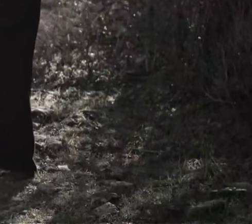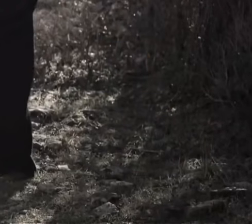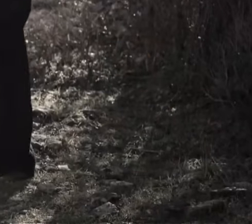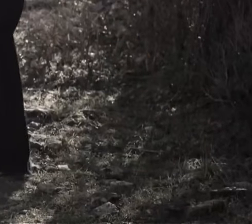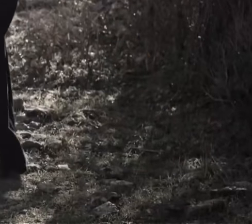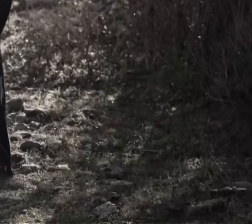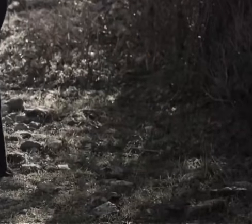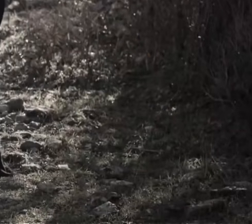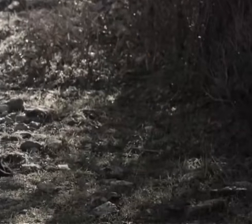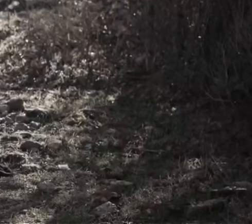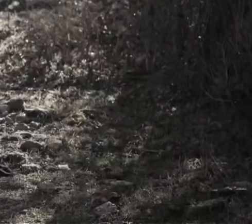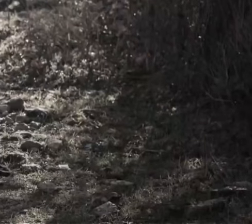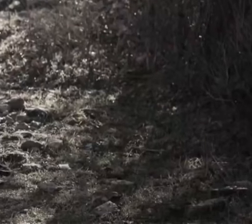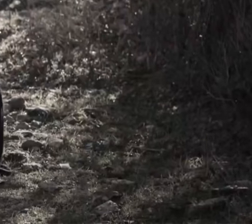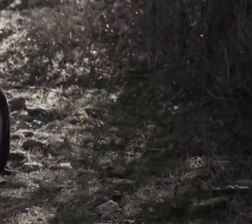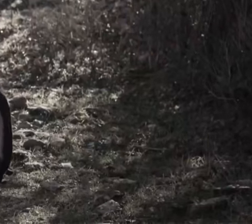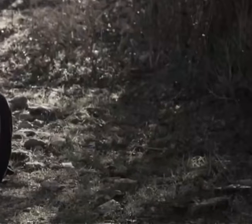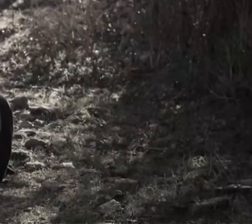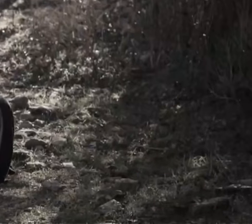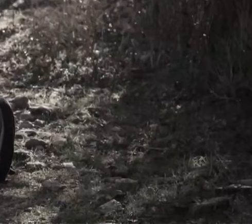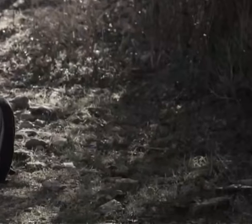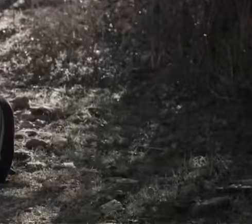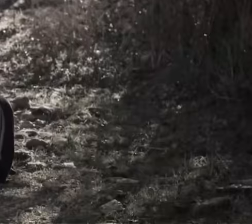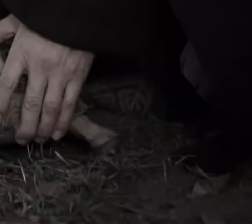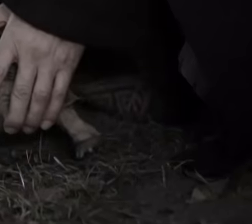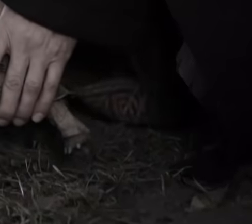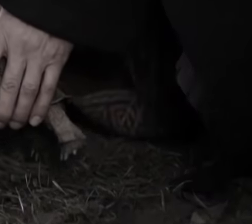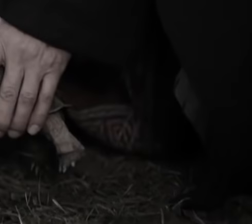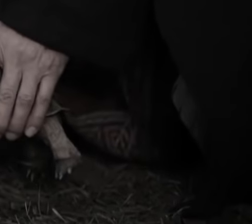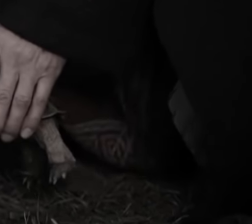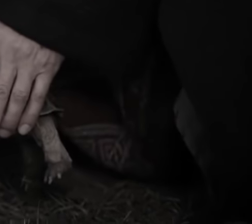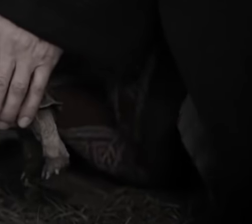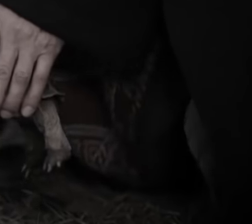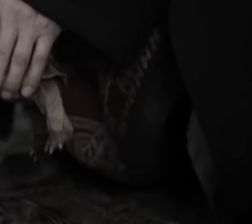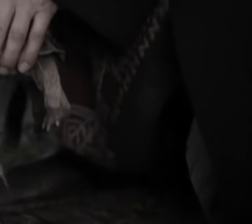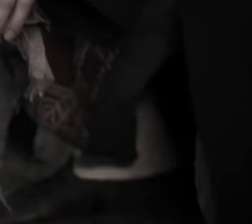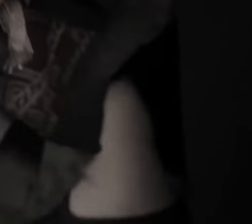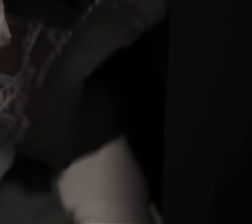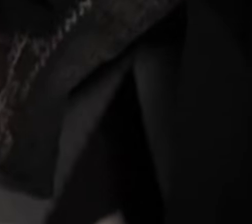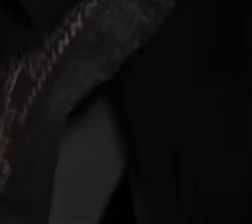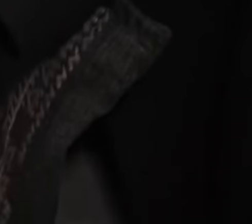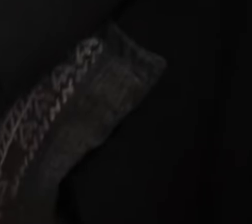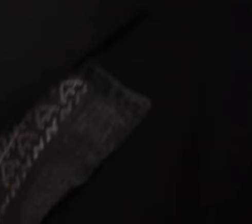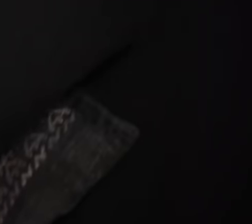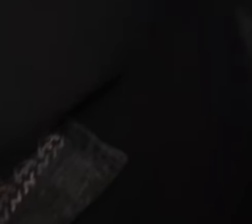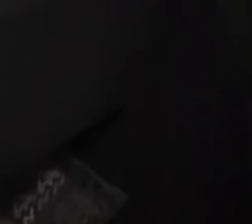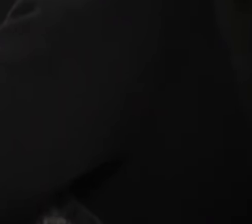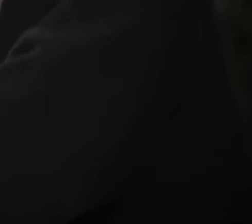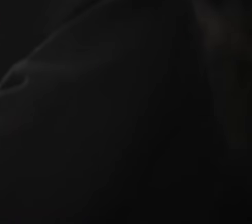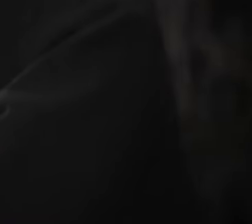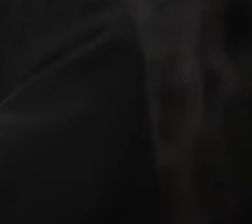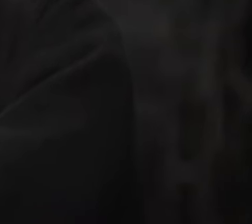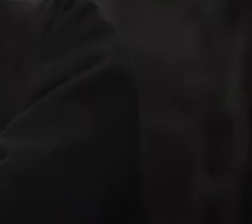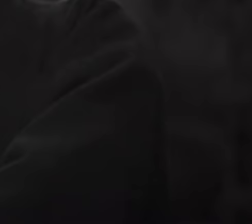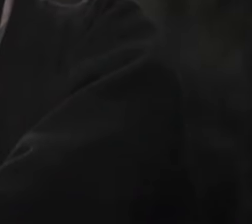Asasını Kasım'a verip yere çöktü ve kaplumbağayı iki yanından tutarak aldı. Ağır ağır doğrulup Kasım'a